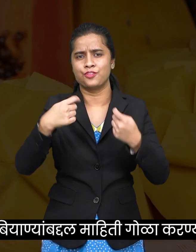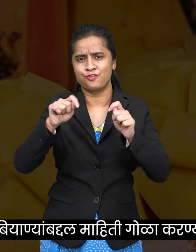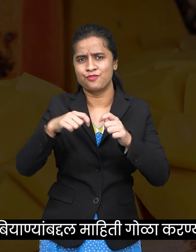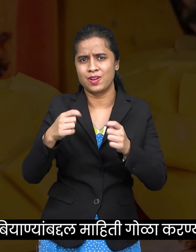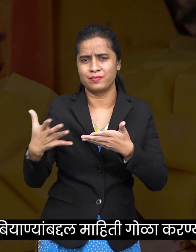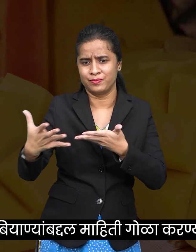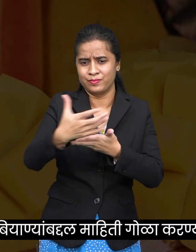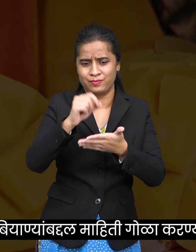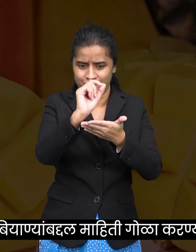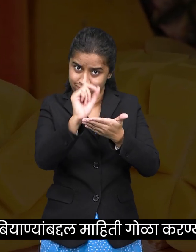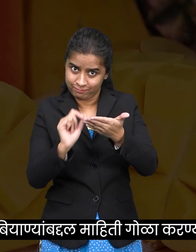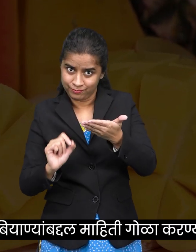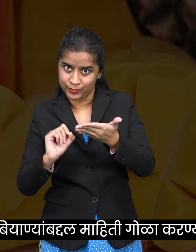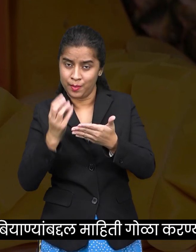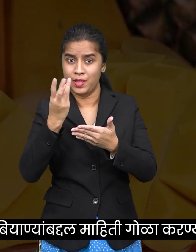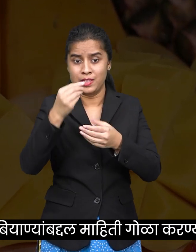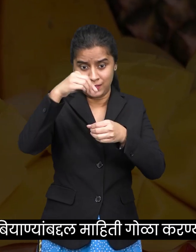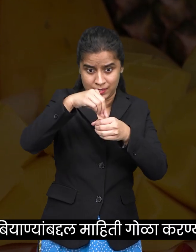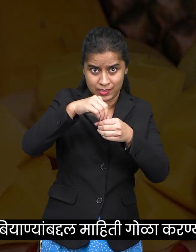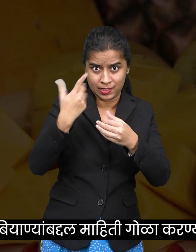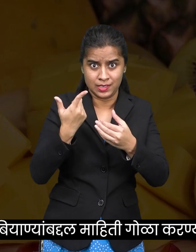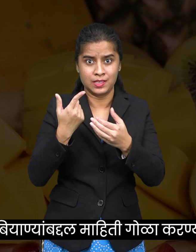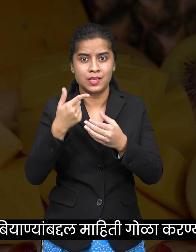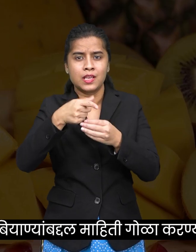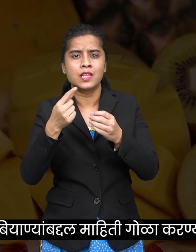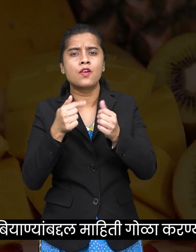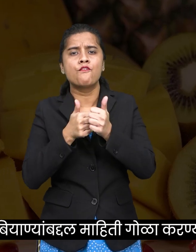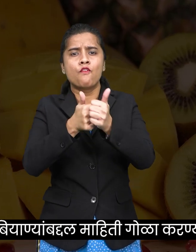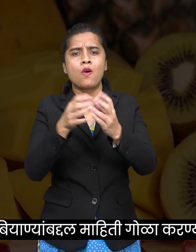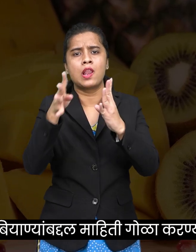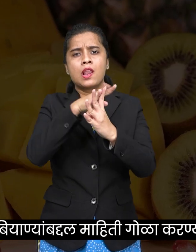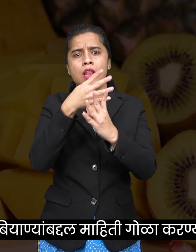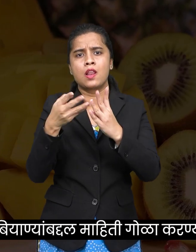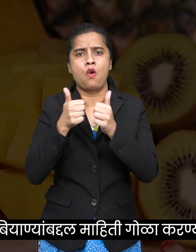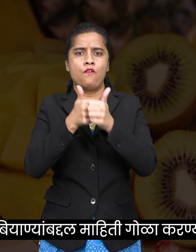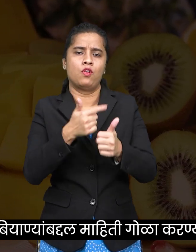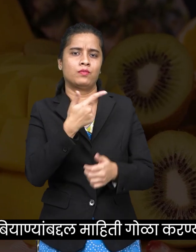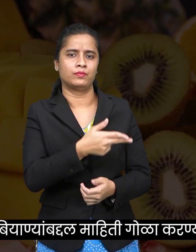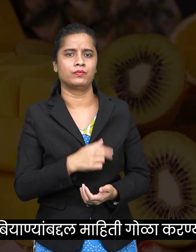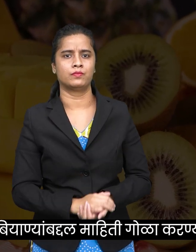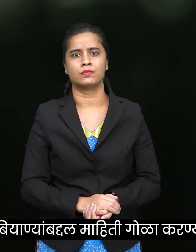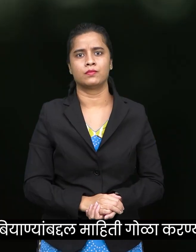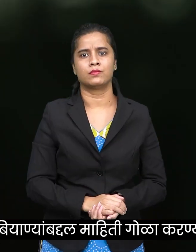बियांबद्दल माहिती गोळा करण्याचा प्रयत्न करा आणि खालील तक्ता समृद्ध करा.